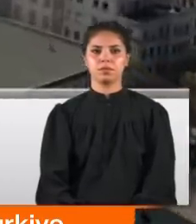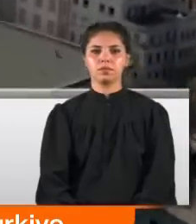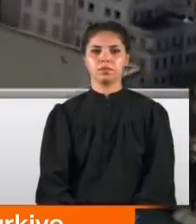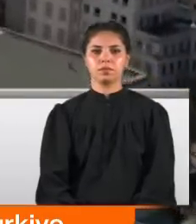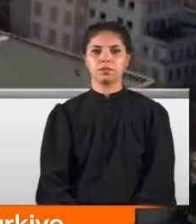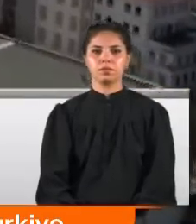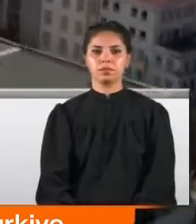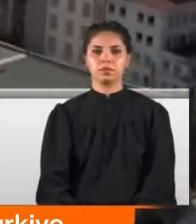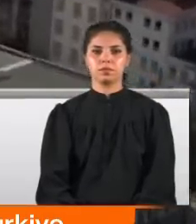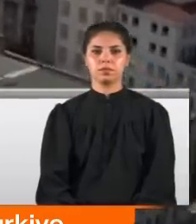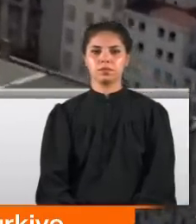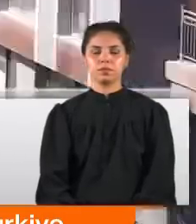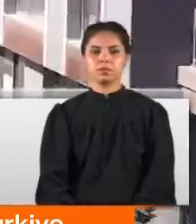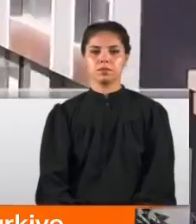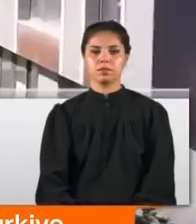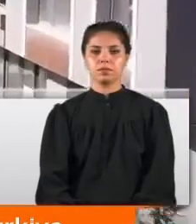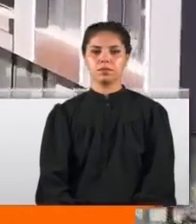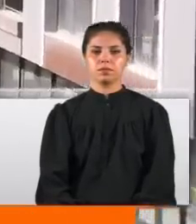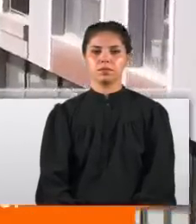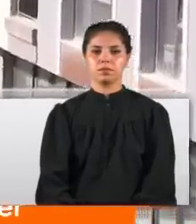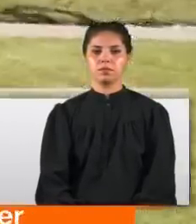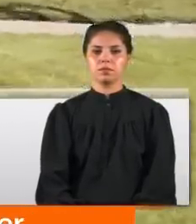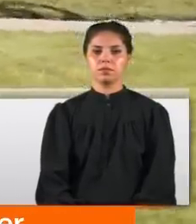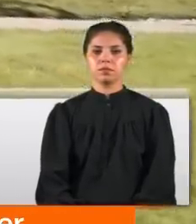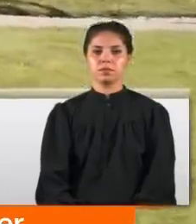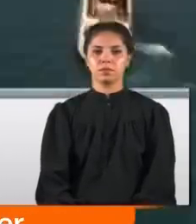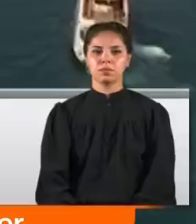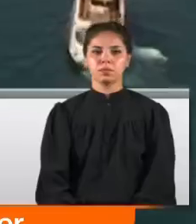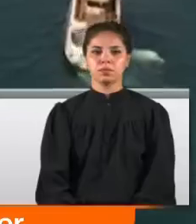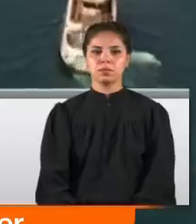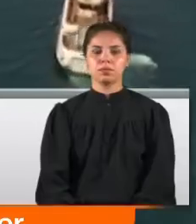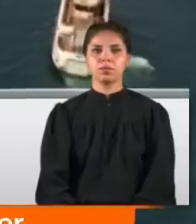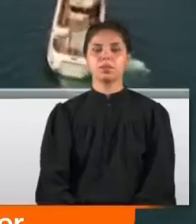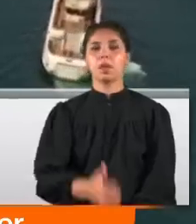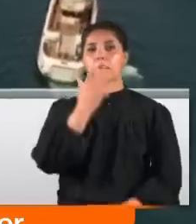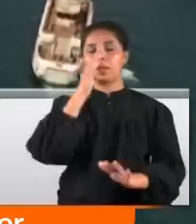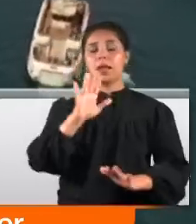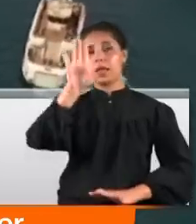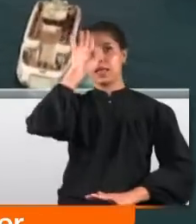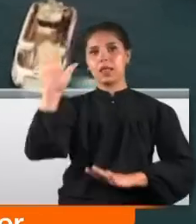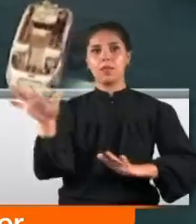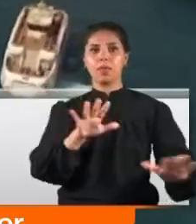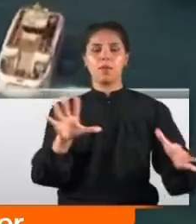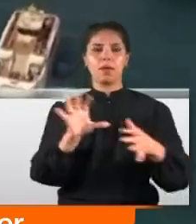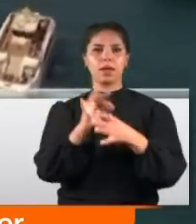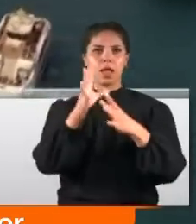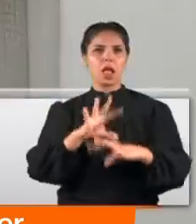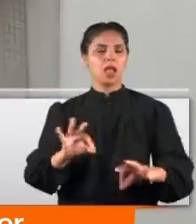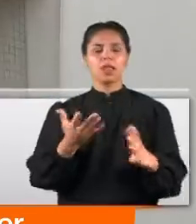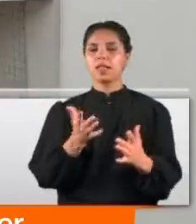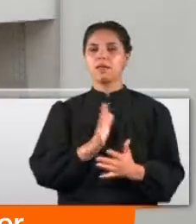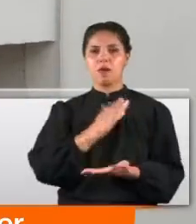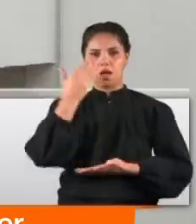Allah'tan dileğimiz en az 10 sene bize bir süre vermesi. Ama 5 senede ben bitiririm diye düşünüyorum bunları. Beklenen İstanbul depremine karşı hazırlıkları